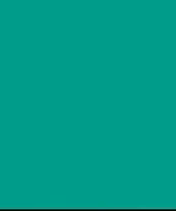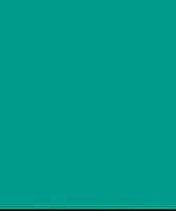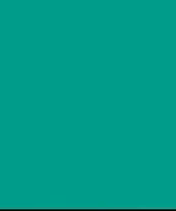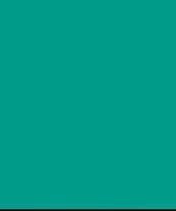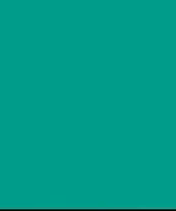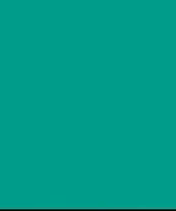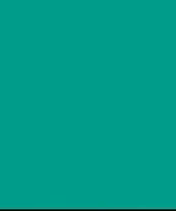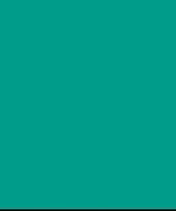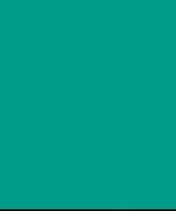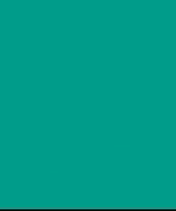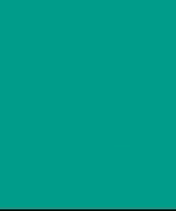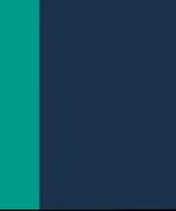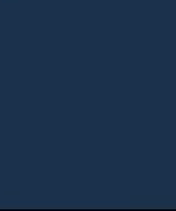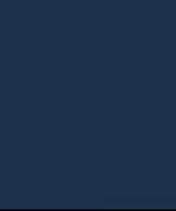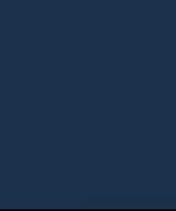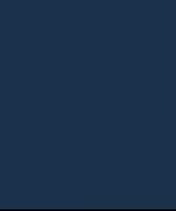Музика